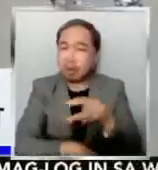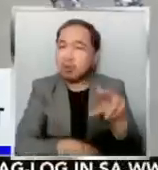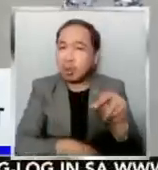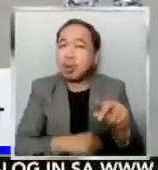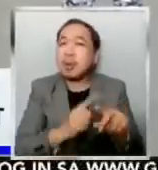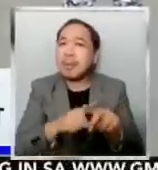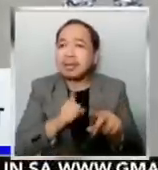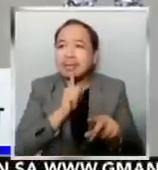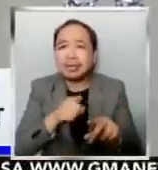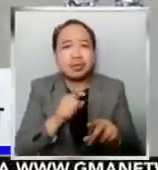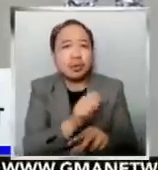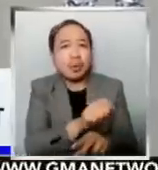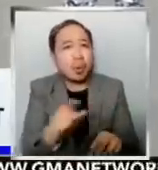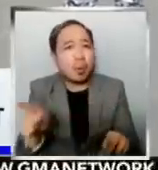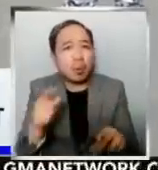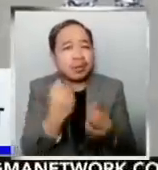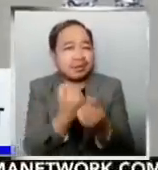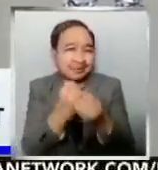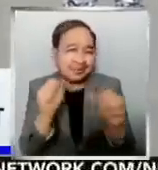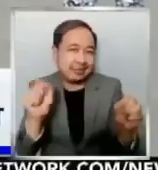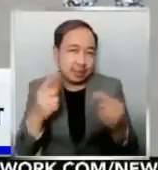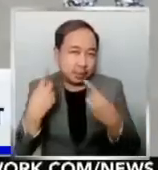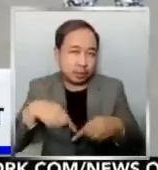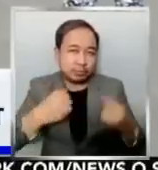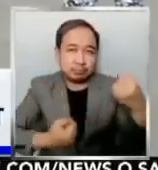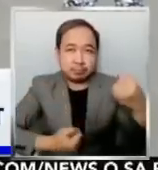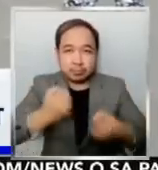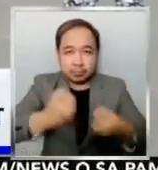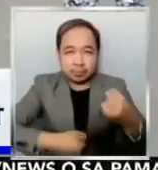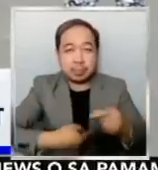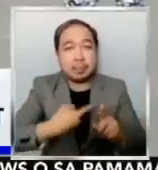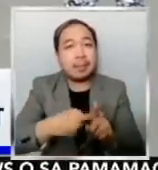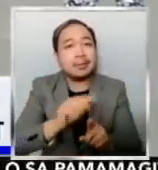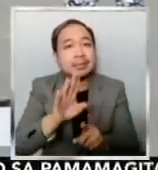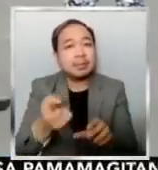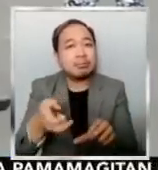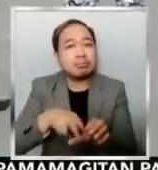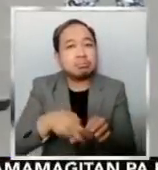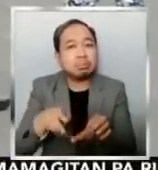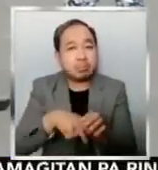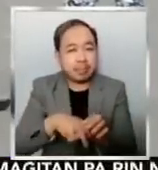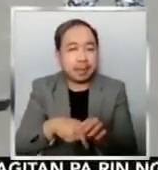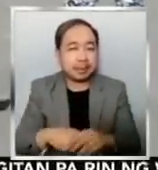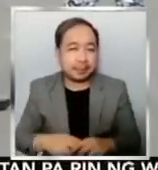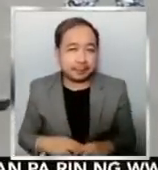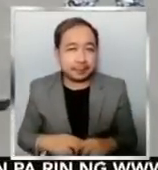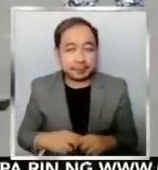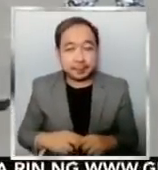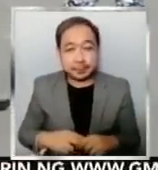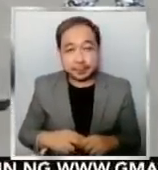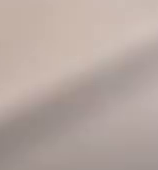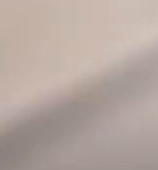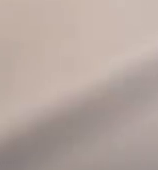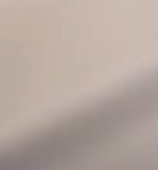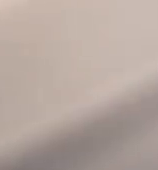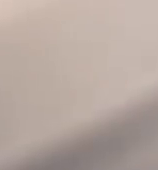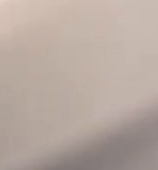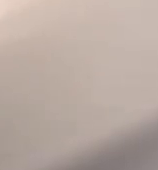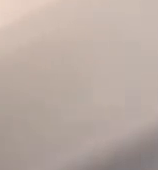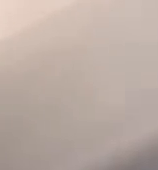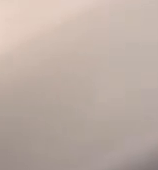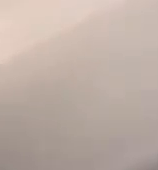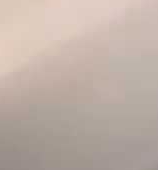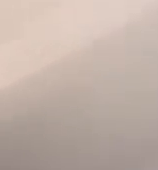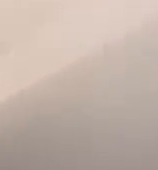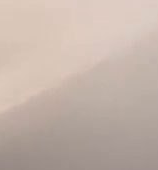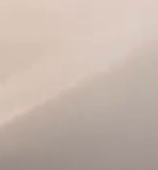habang nagmamaneho, pati na ang inyong mga pasahero. Chino Gaston, nakatutok, 24 oras. Hindi natutulog